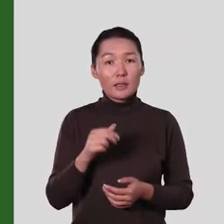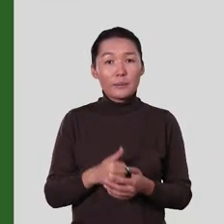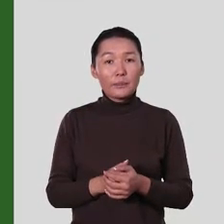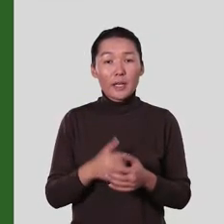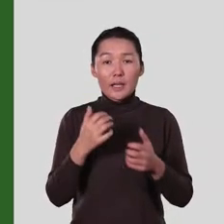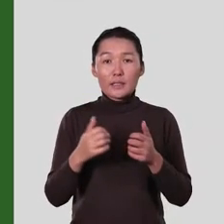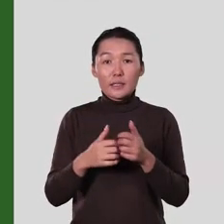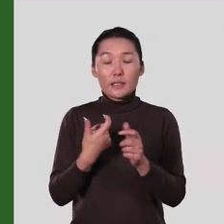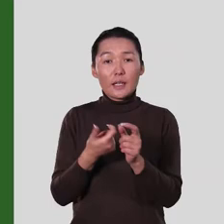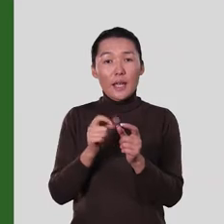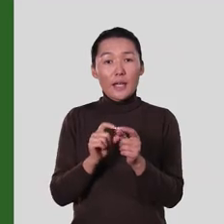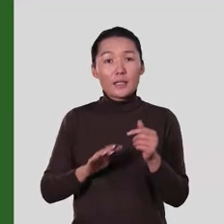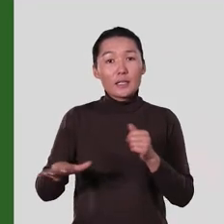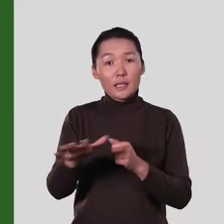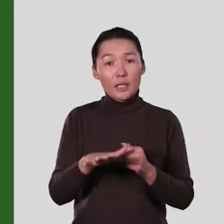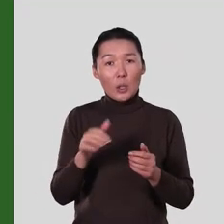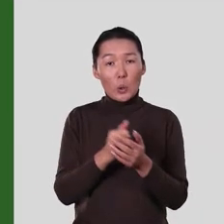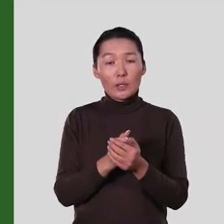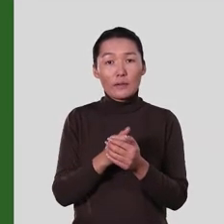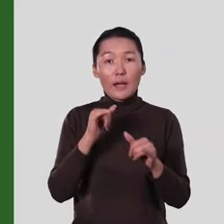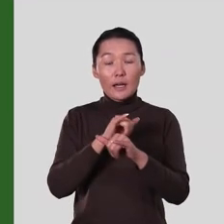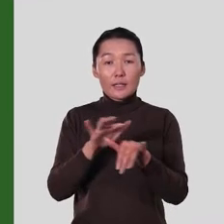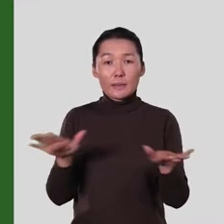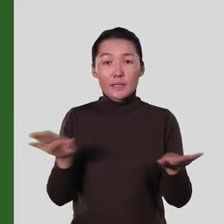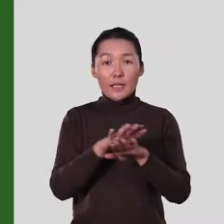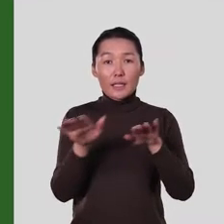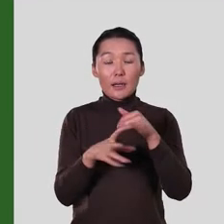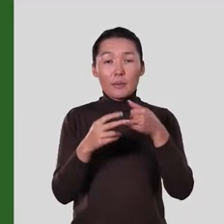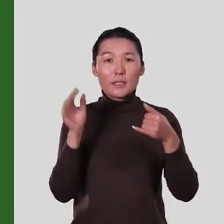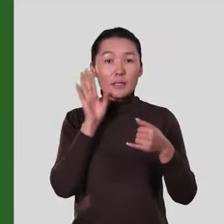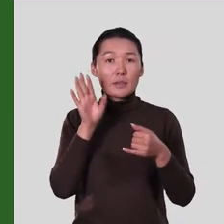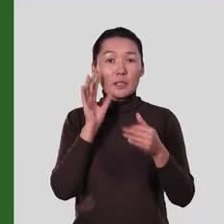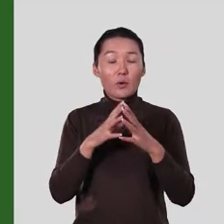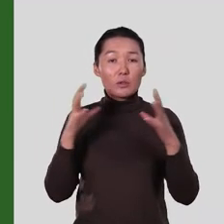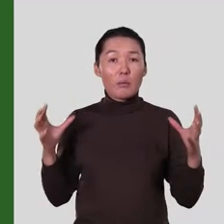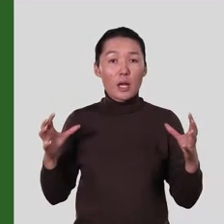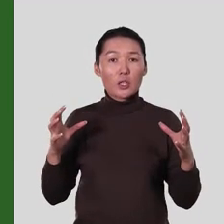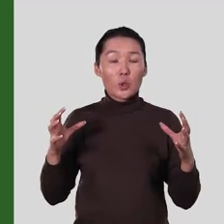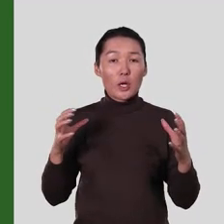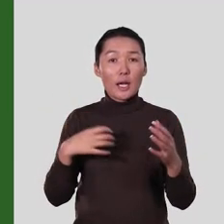подрегионов в распространении подземных вод большое значение имеет